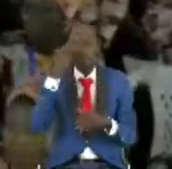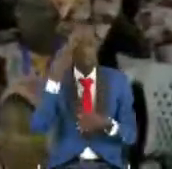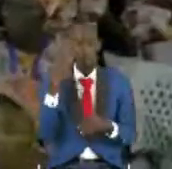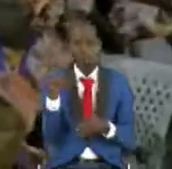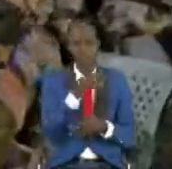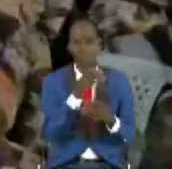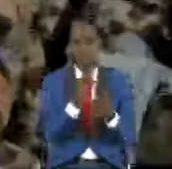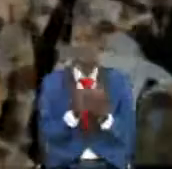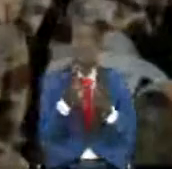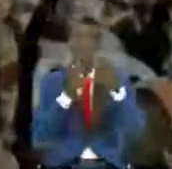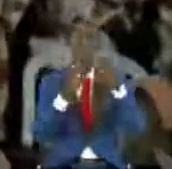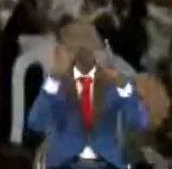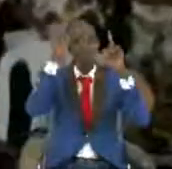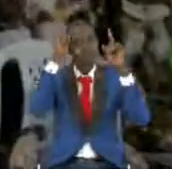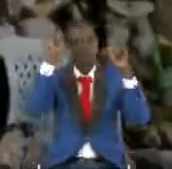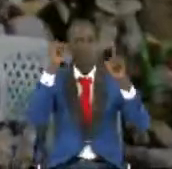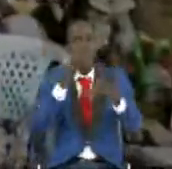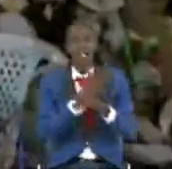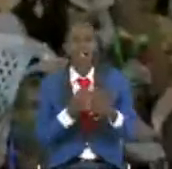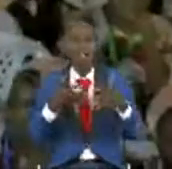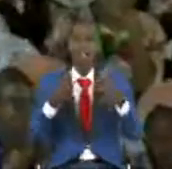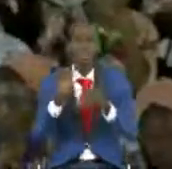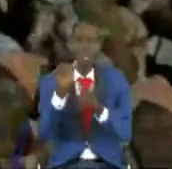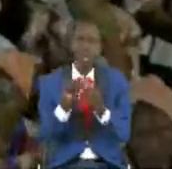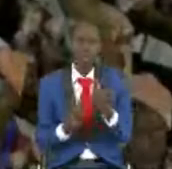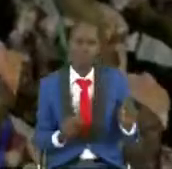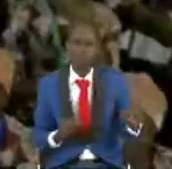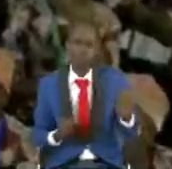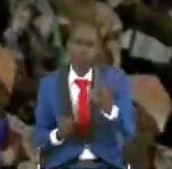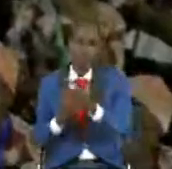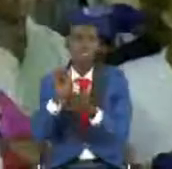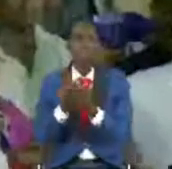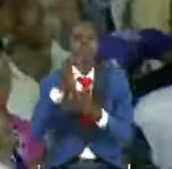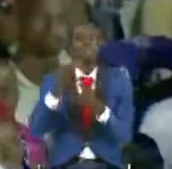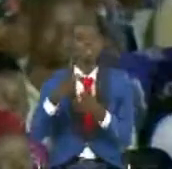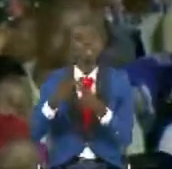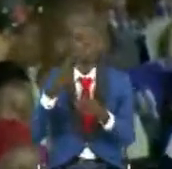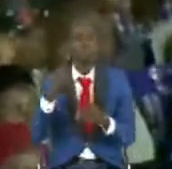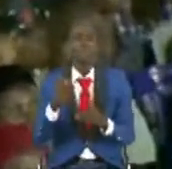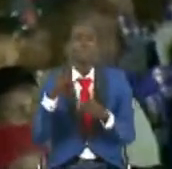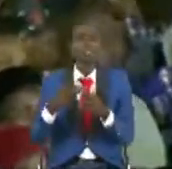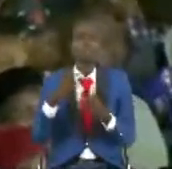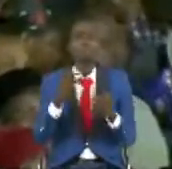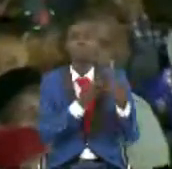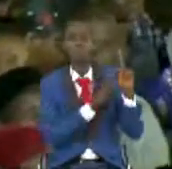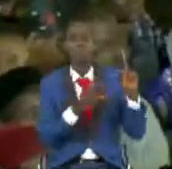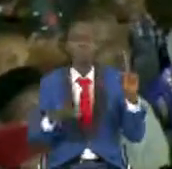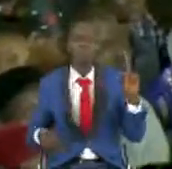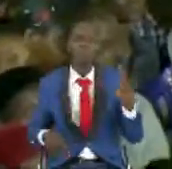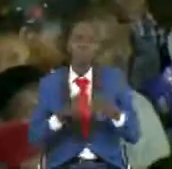qui lui appartiennent. Et quiconque prononce le nom du Seigneur, qu'il